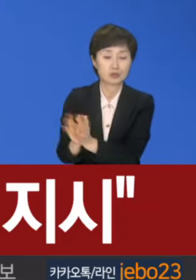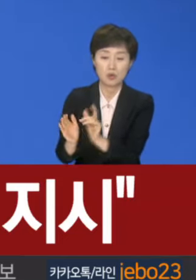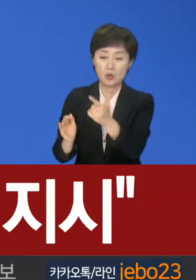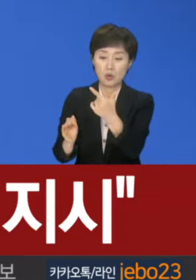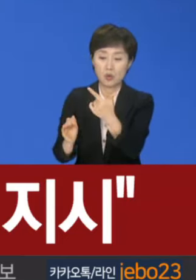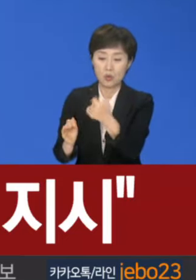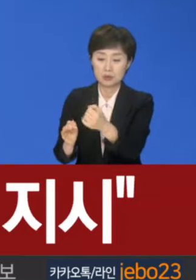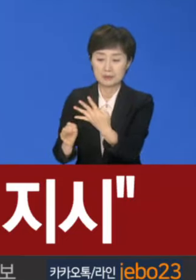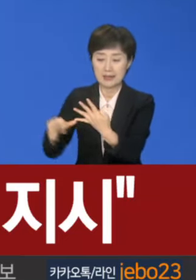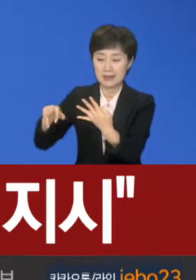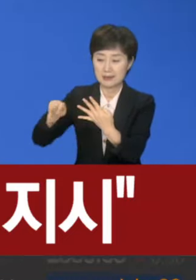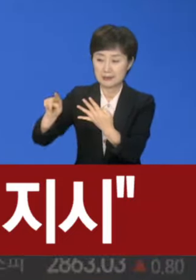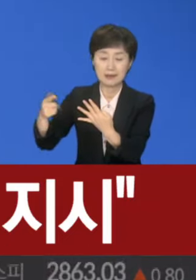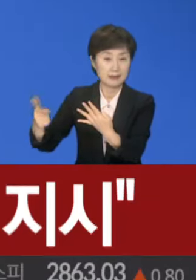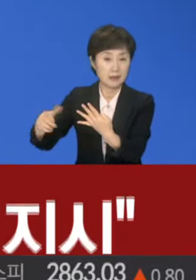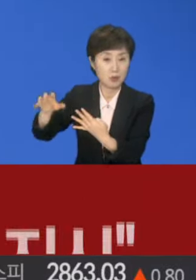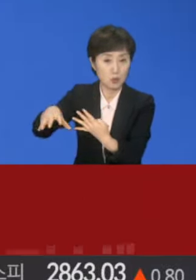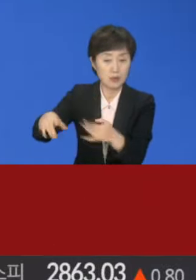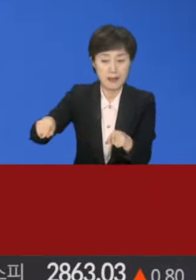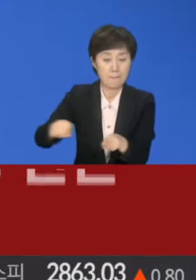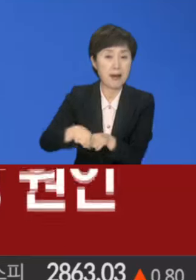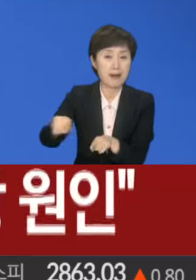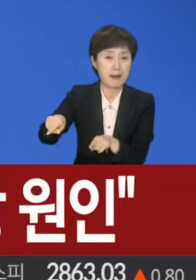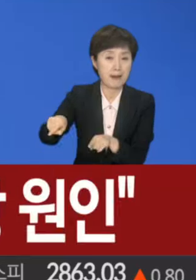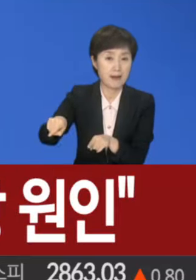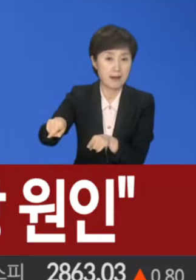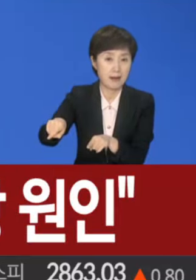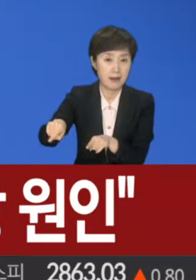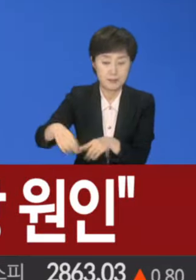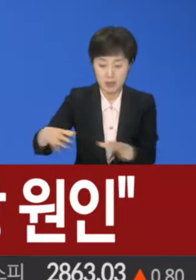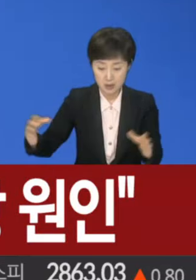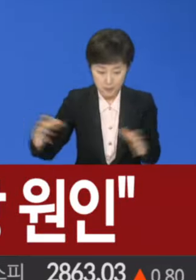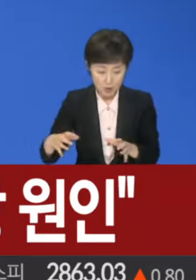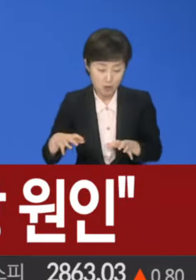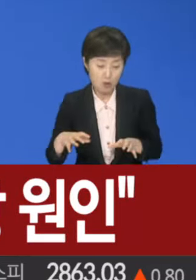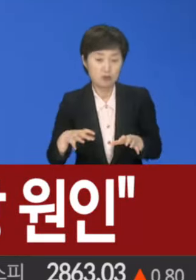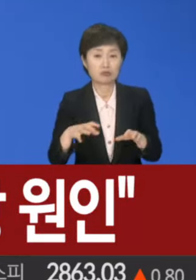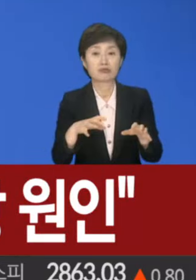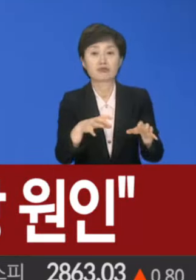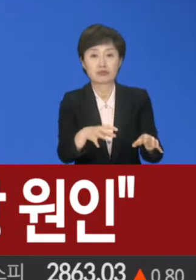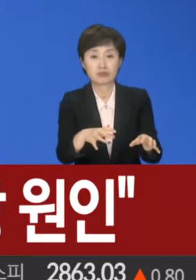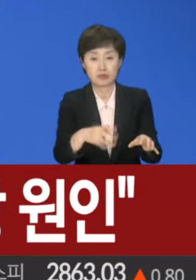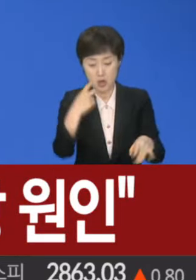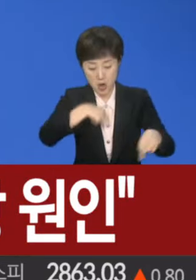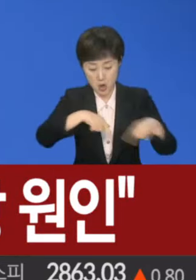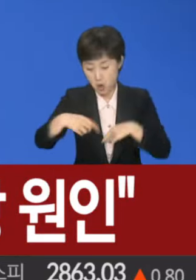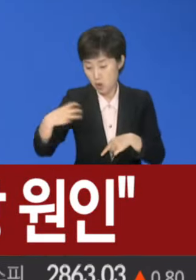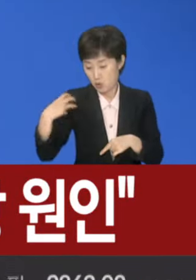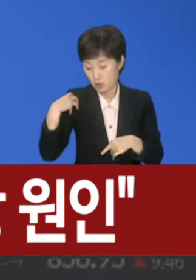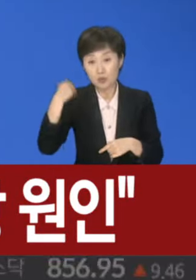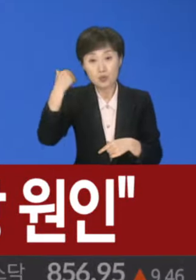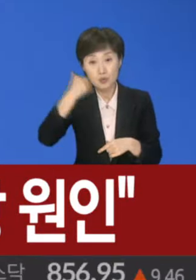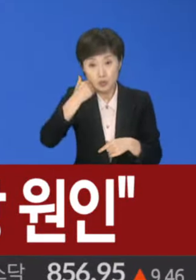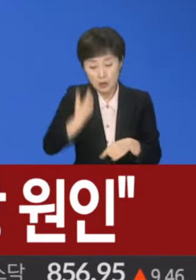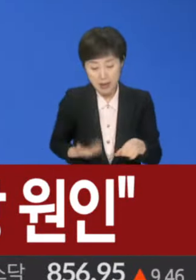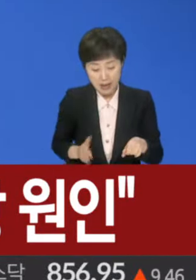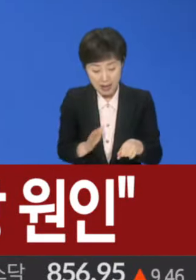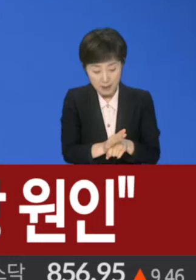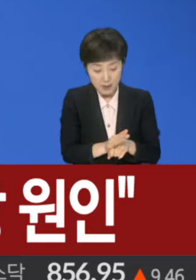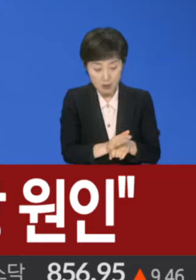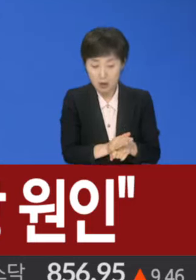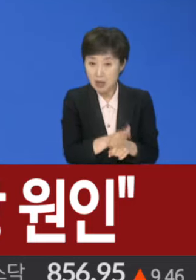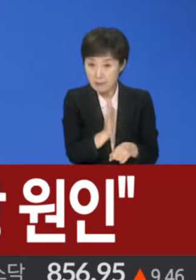신속기동부대를 작전통제 임무 수행토록하여 이 신속기동부대에 대한 작전통제권이 해병 1사단에서